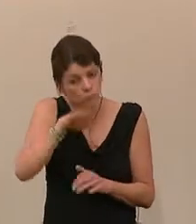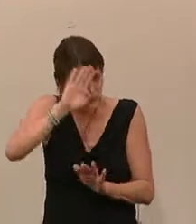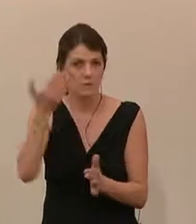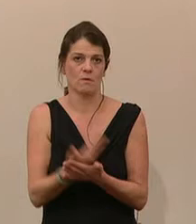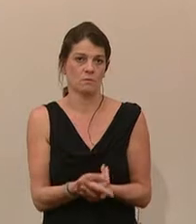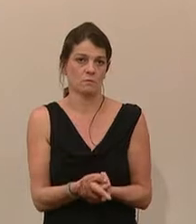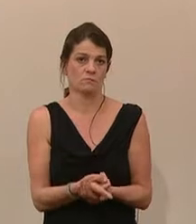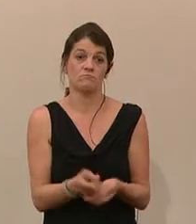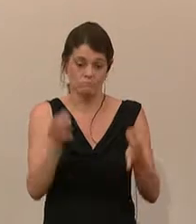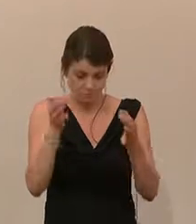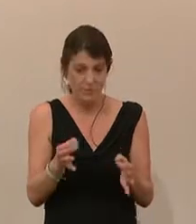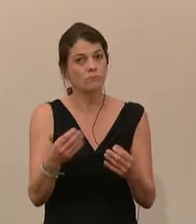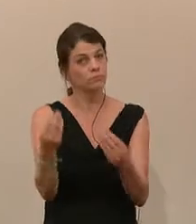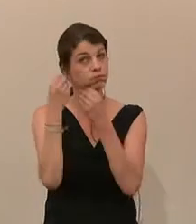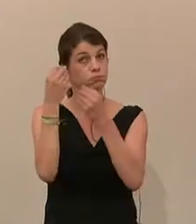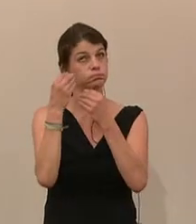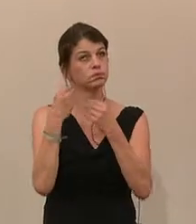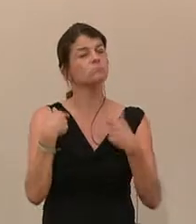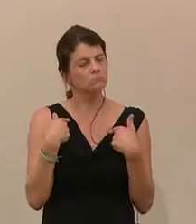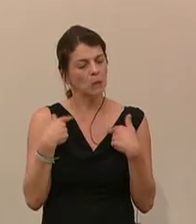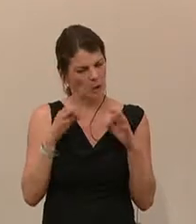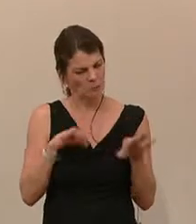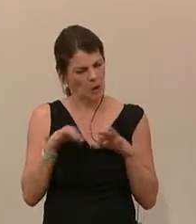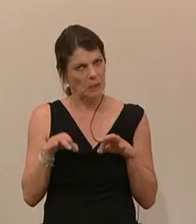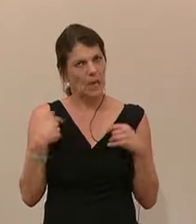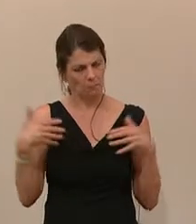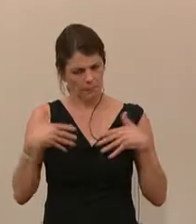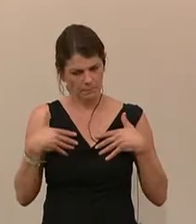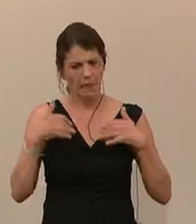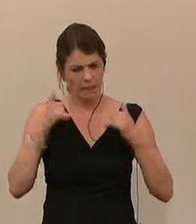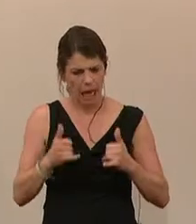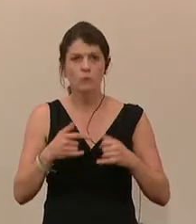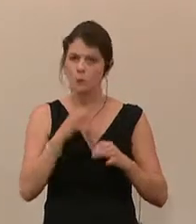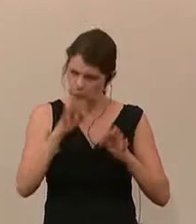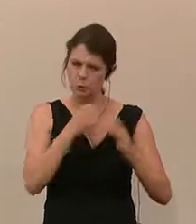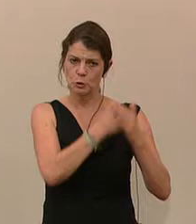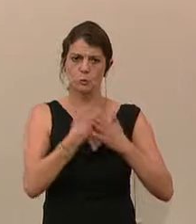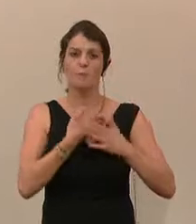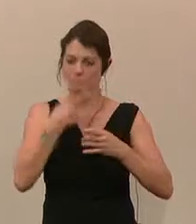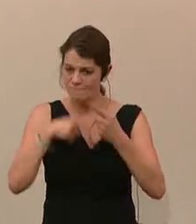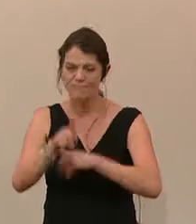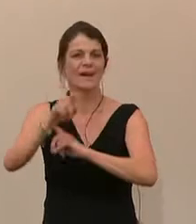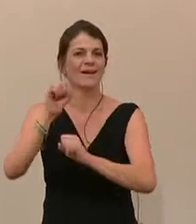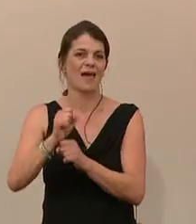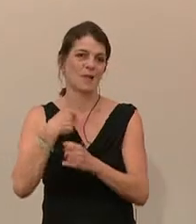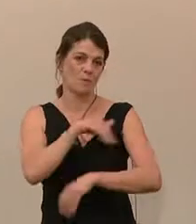verlassen können, gut vorbereitet und unterstützt ihre Matura ablegen zu können. Wir sind es ihnen